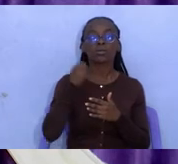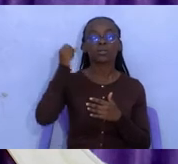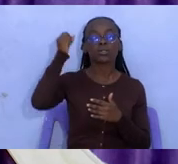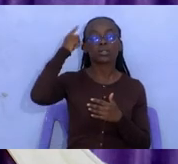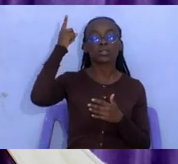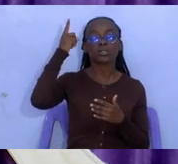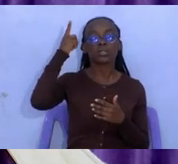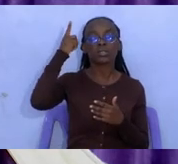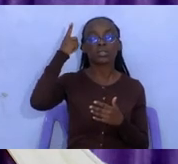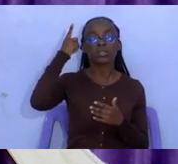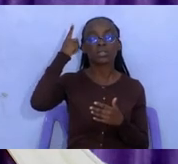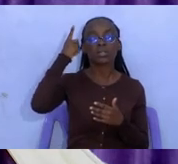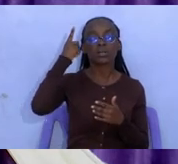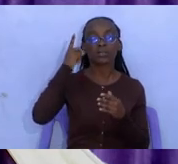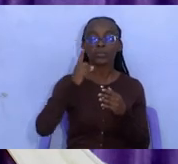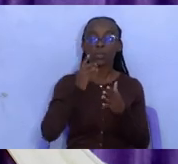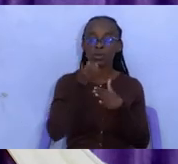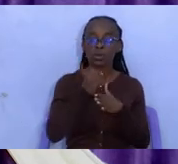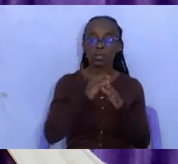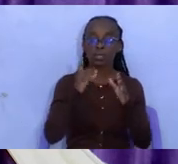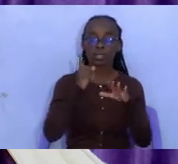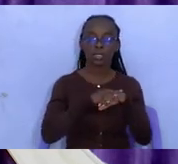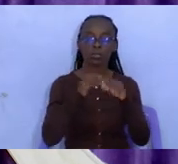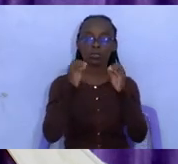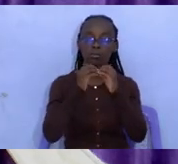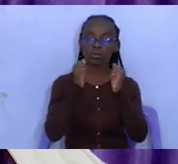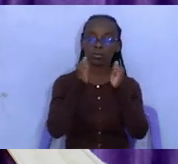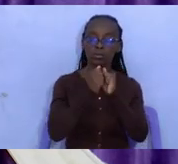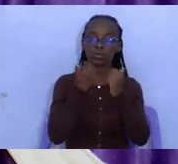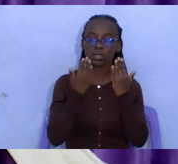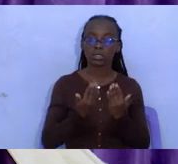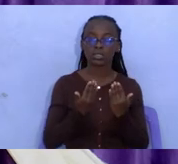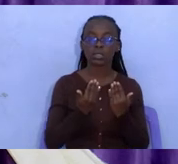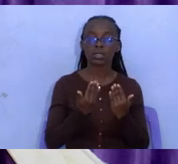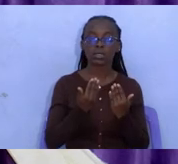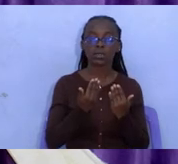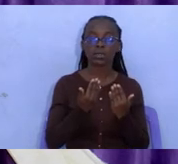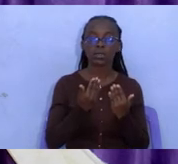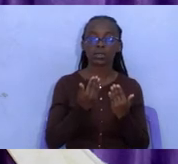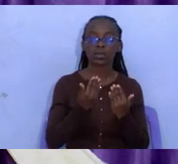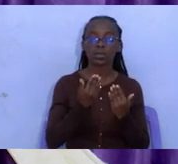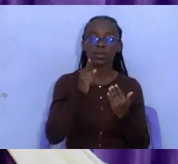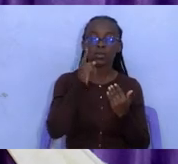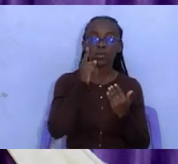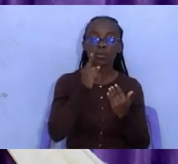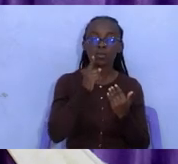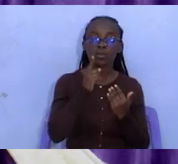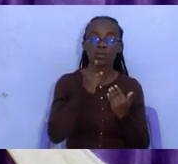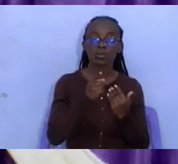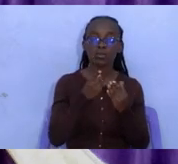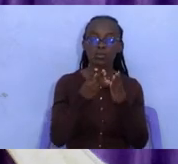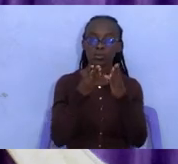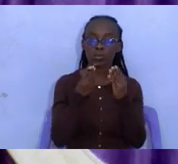ukikuwa hapa ungekutana na mtoto wake umefika, ungekutana na mke wake umefika, yeye na nyumba